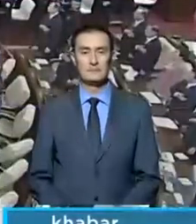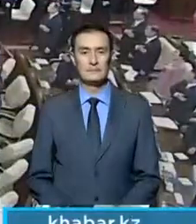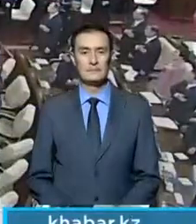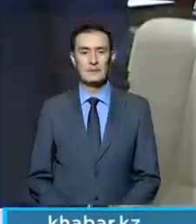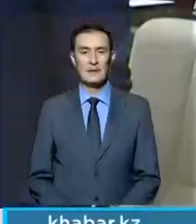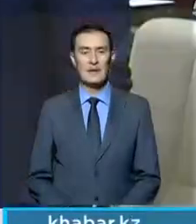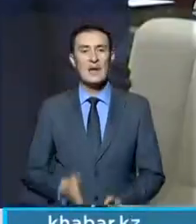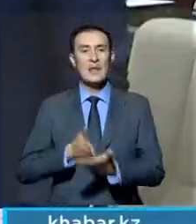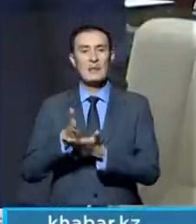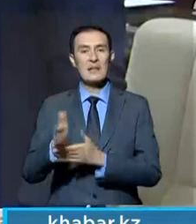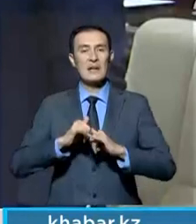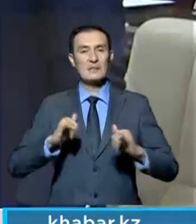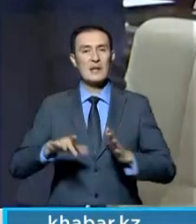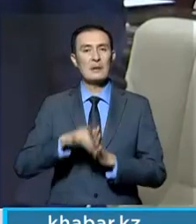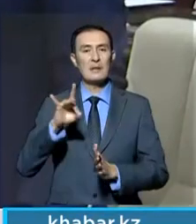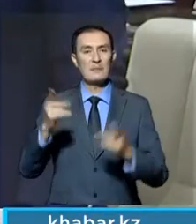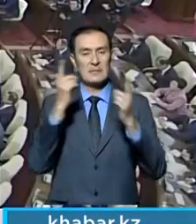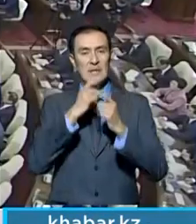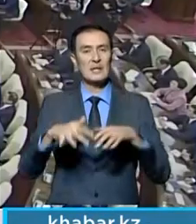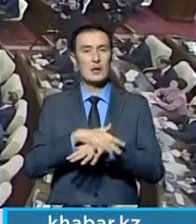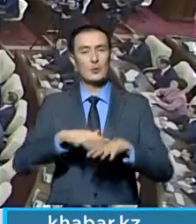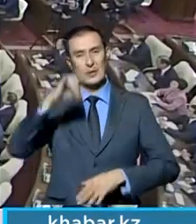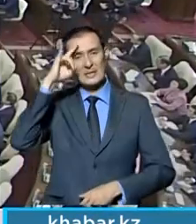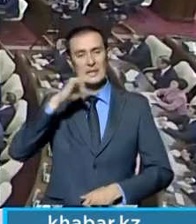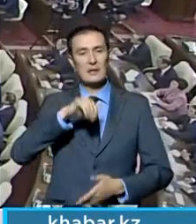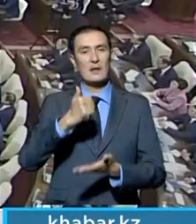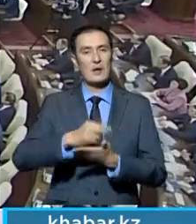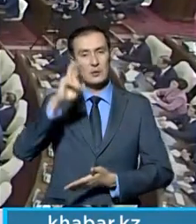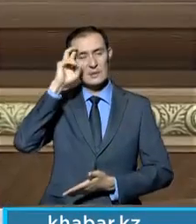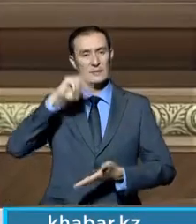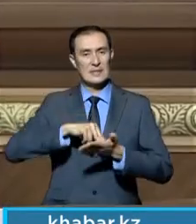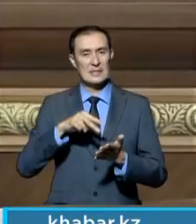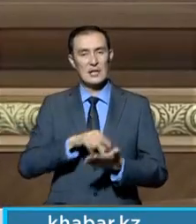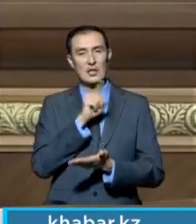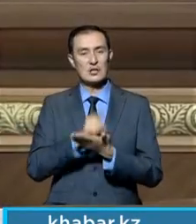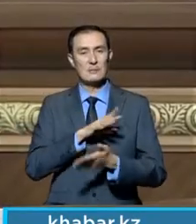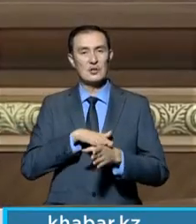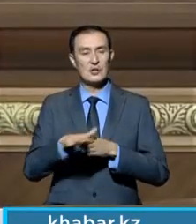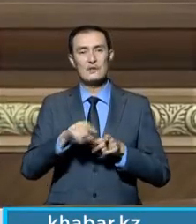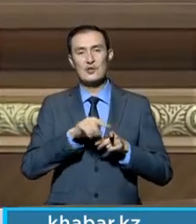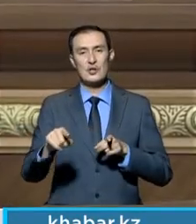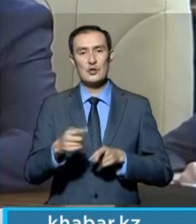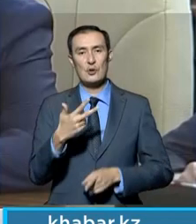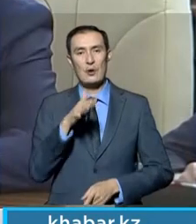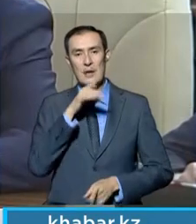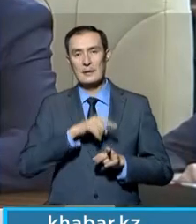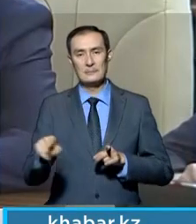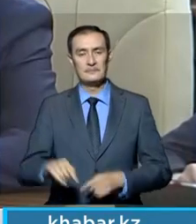Новые задачи и векторы развития определил в послании народу Казахстана президент. Все цели, обозначенные в документе, должны решить за 3 года.